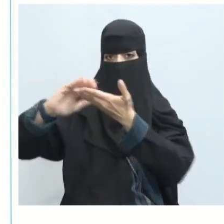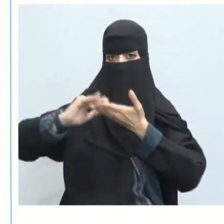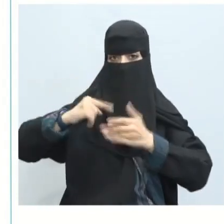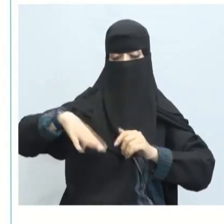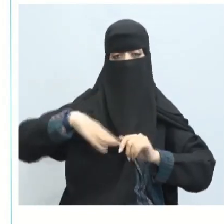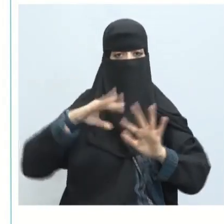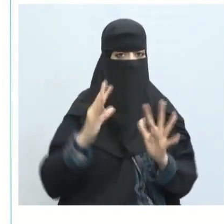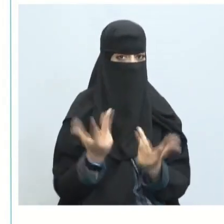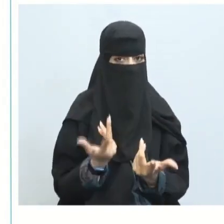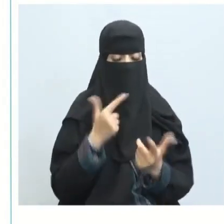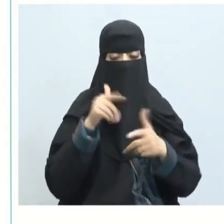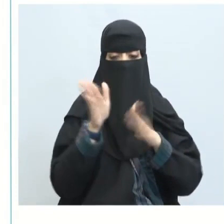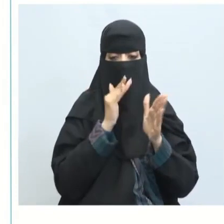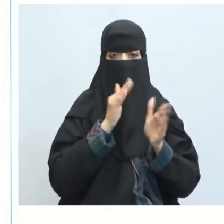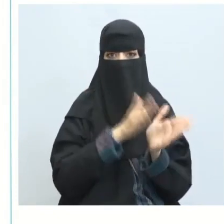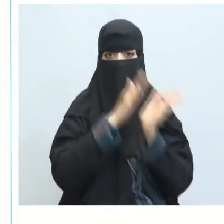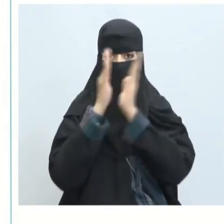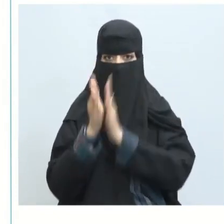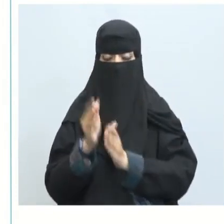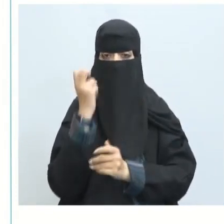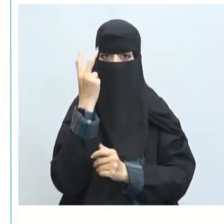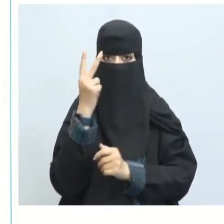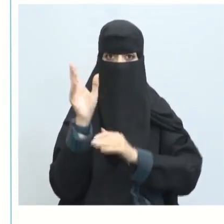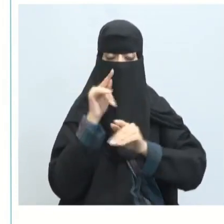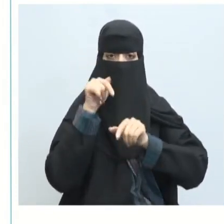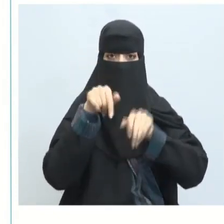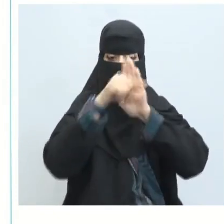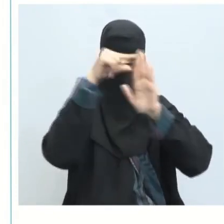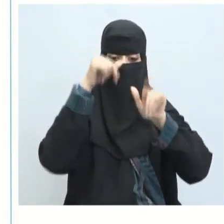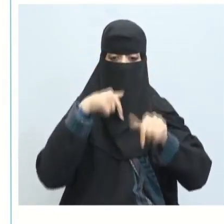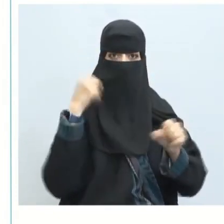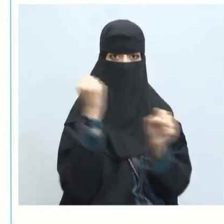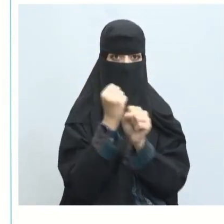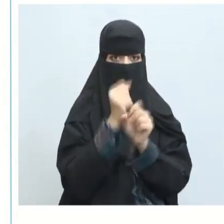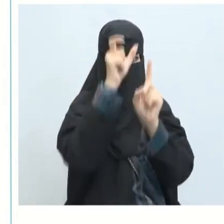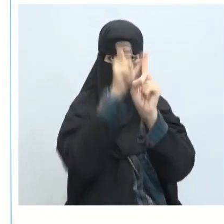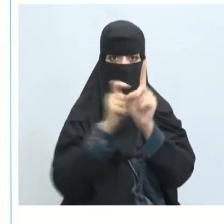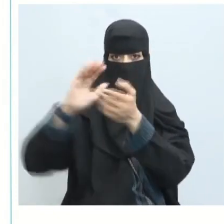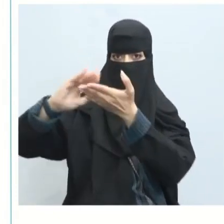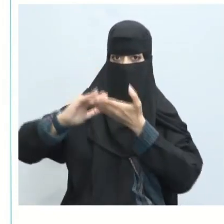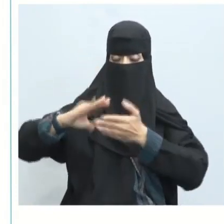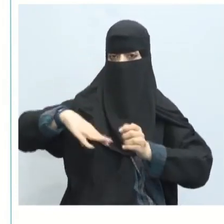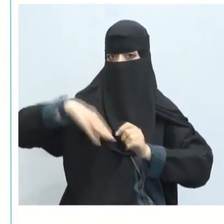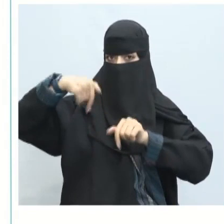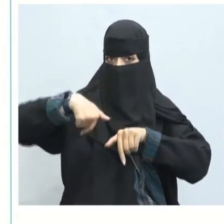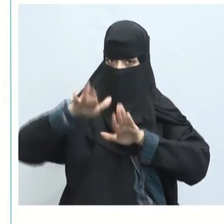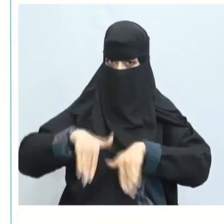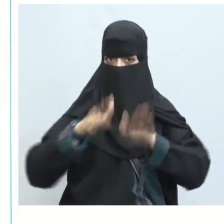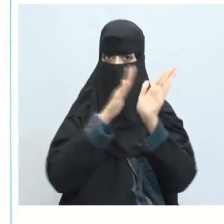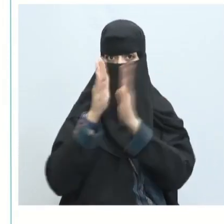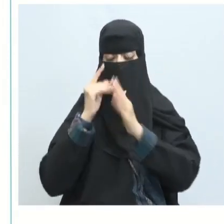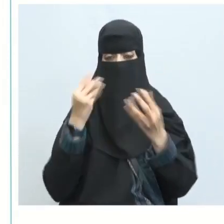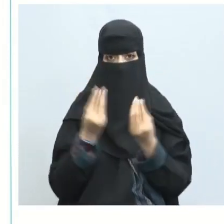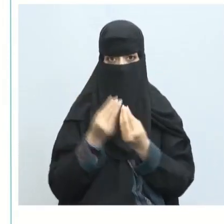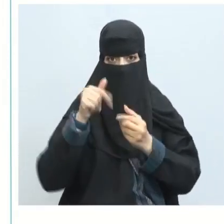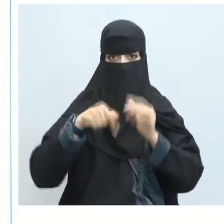وصفاته ثم بعد ذلك انتقلنا للوحده الثانيه وهي بعنوان مهام السكرتاريا في هذه الوحده تعرفنا سويا